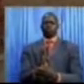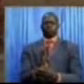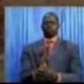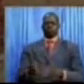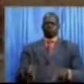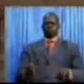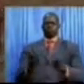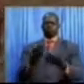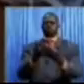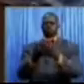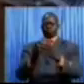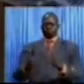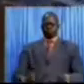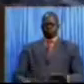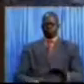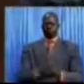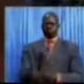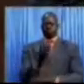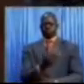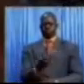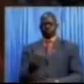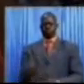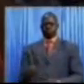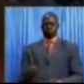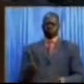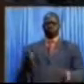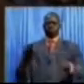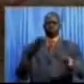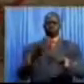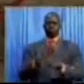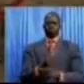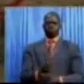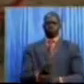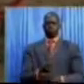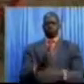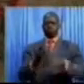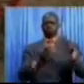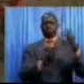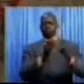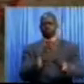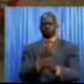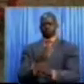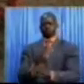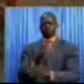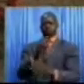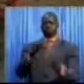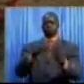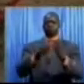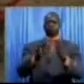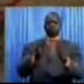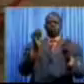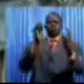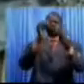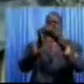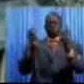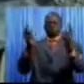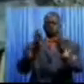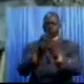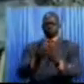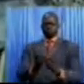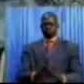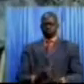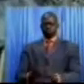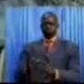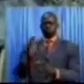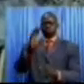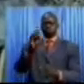Permettre une bonne utilisation du matériel acquis grâce à l'opération 100 000 charrues, c'est l'objectif de cette rencontre qui a réuni une